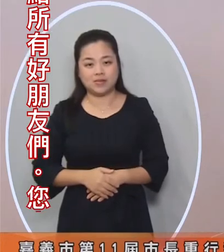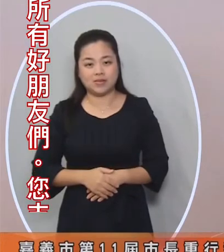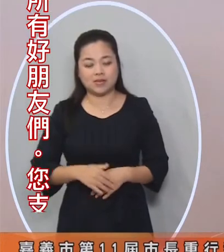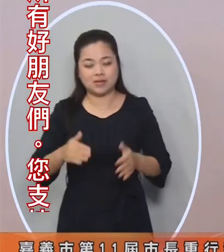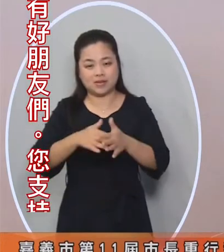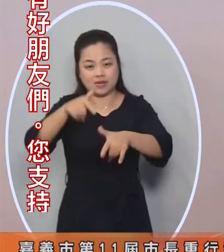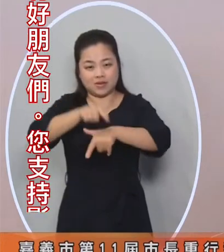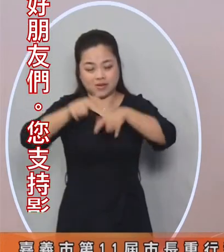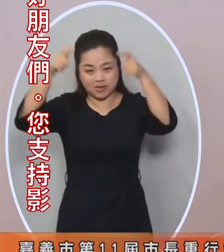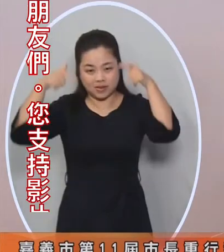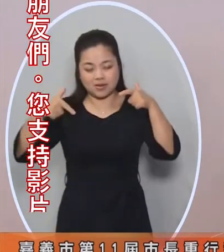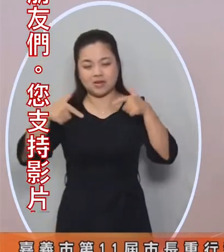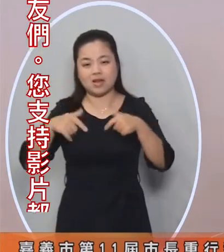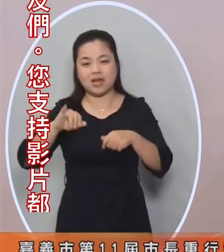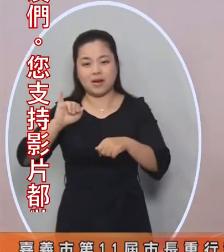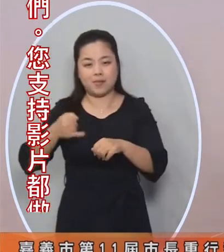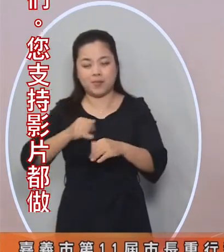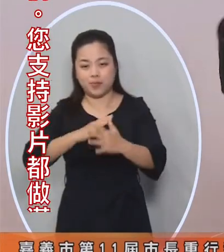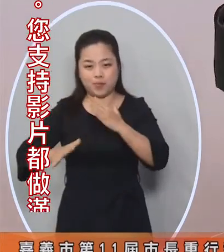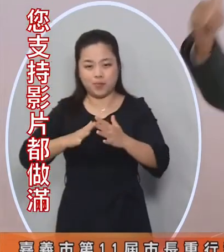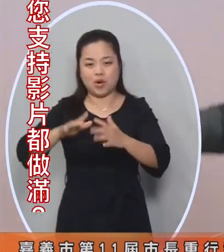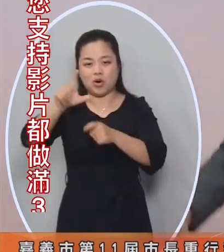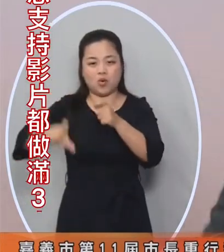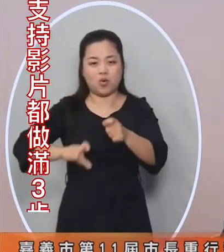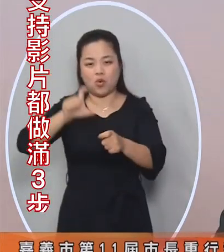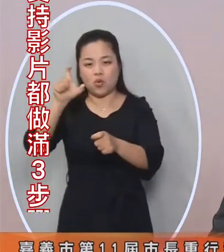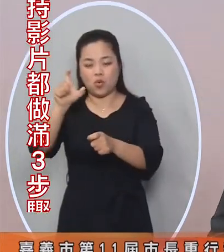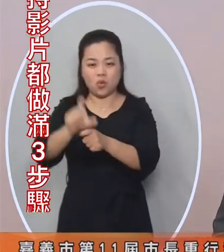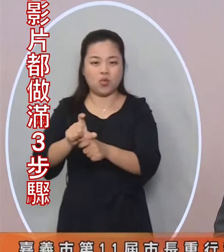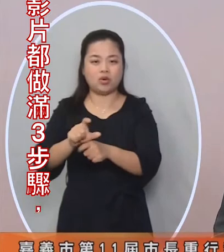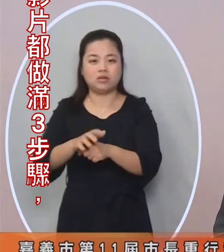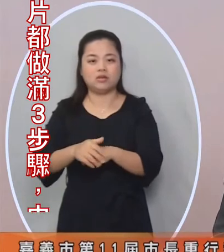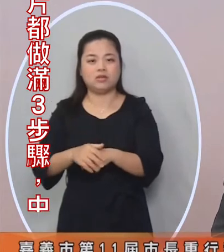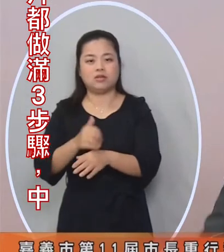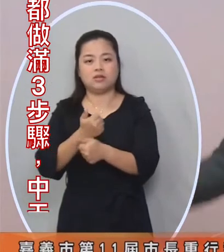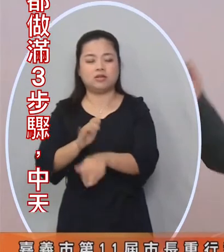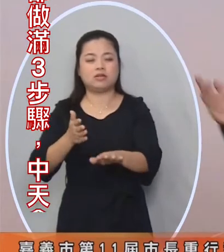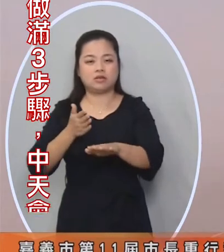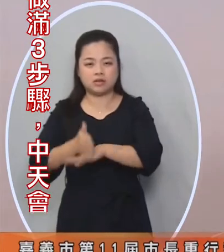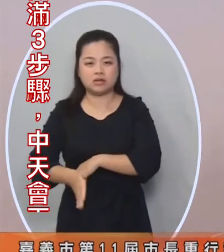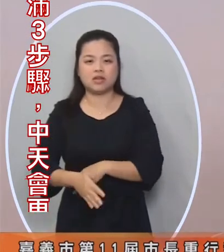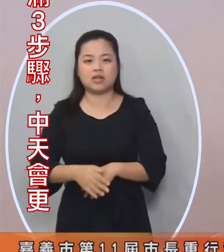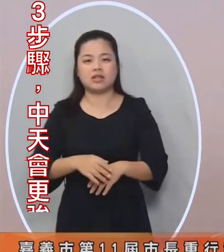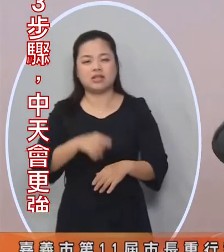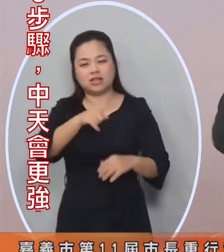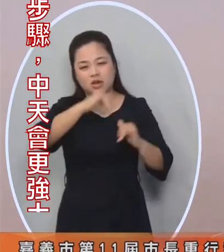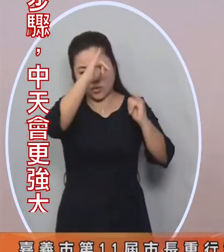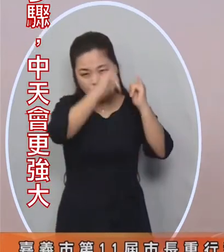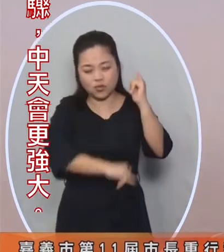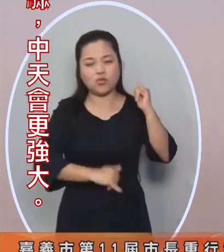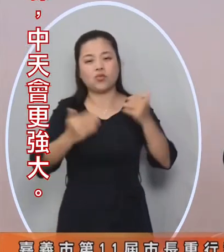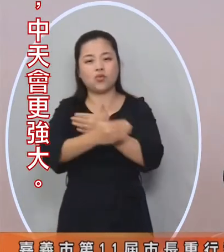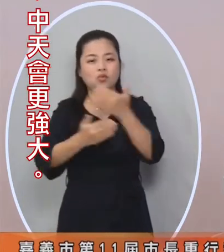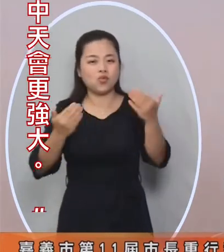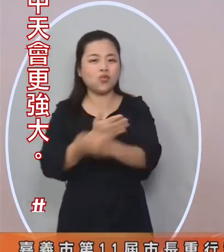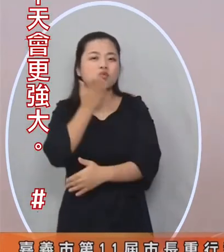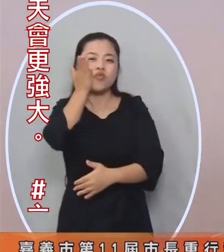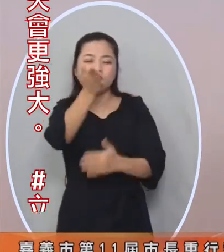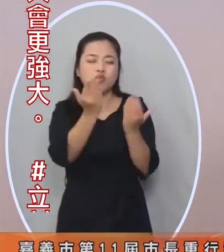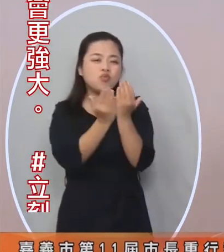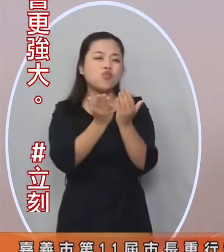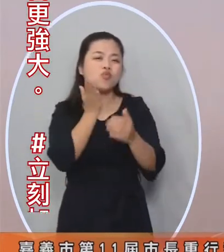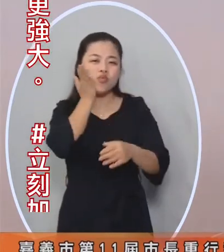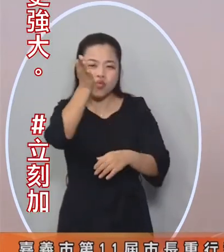哦，叫契丹人拍六十当甲多国啦，南宋当六十国，历史读个通啊，册读个通